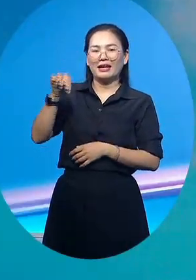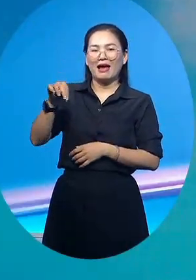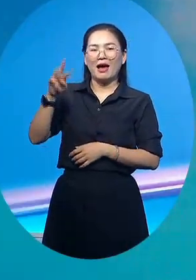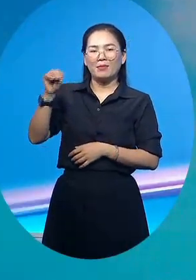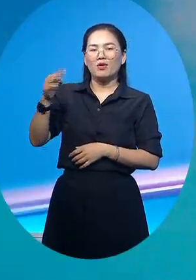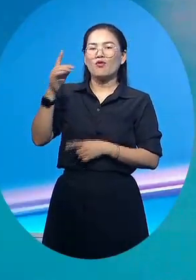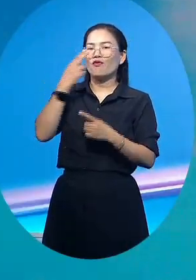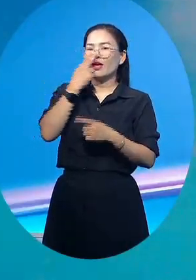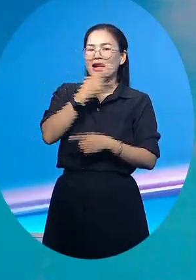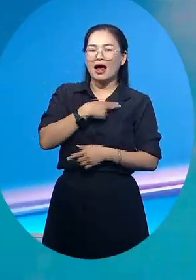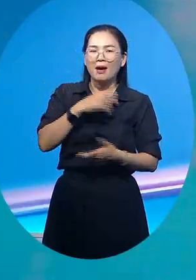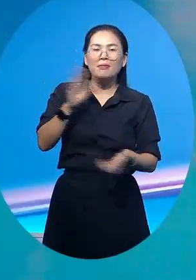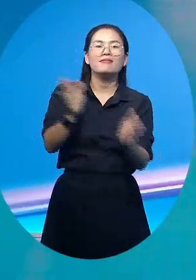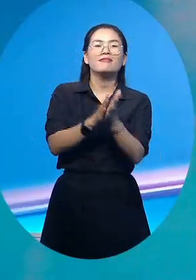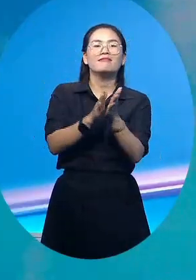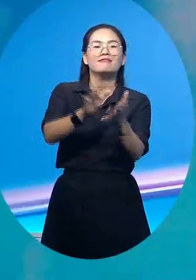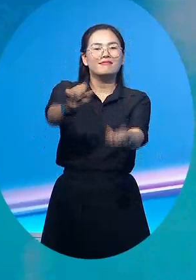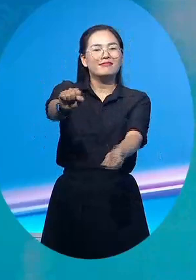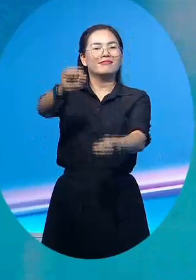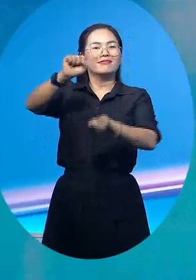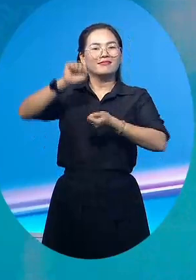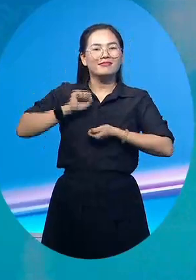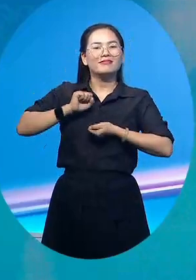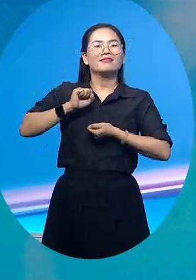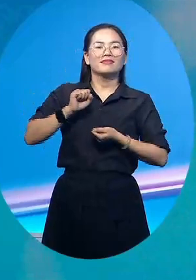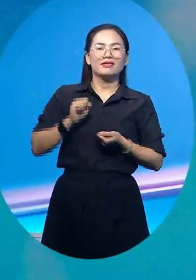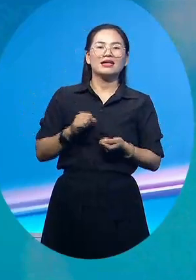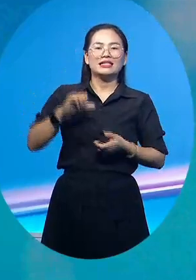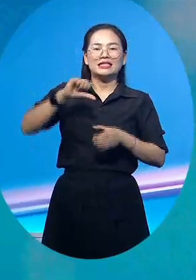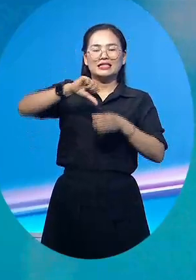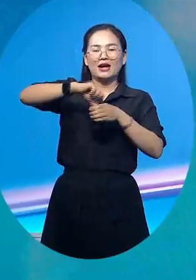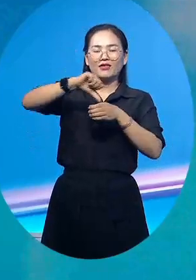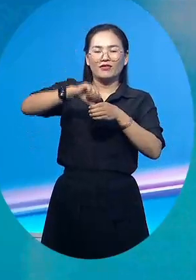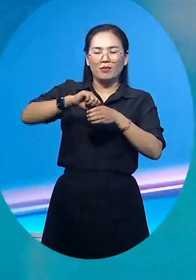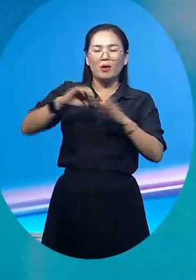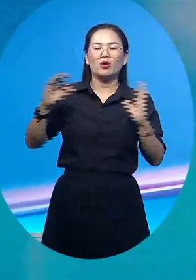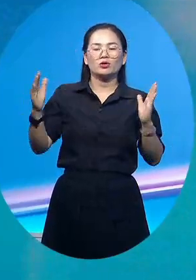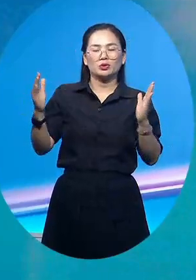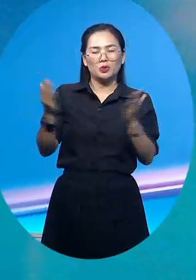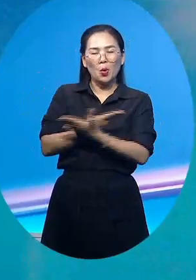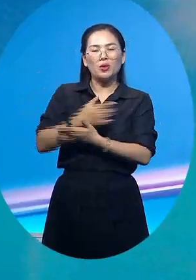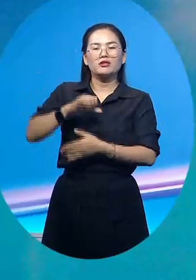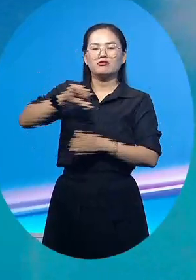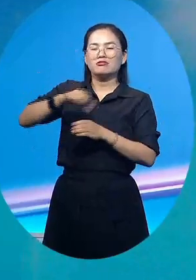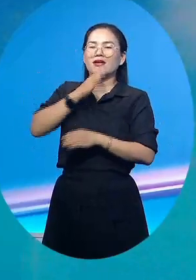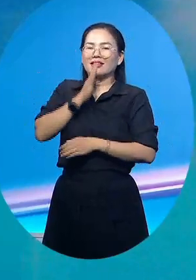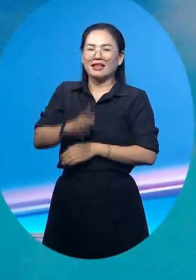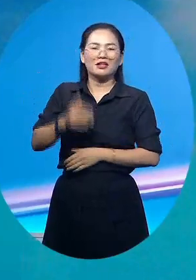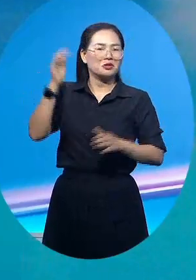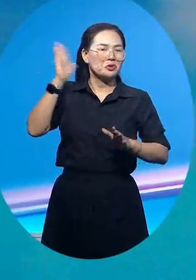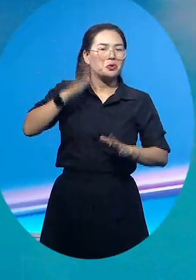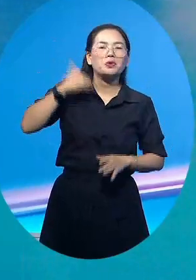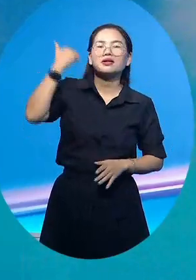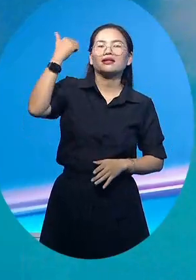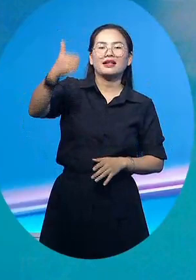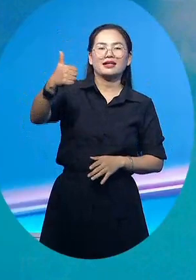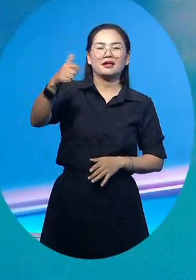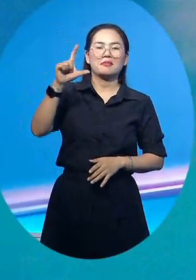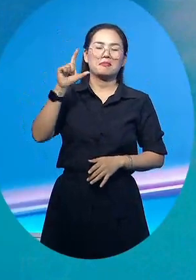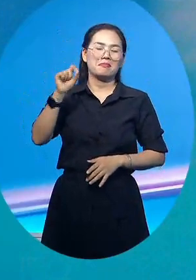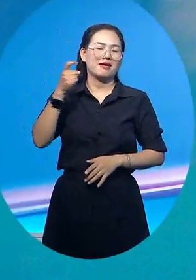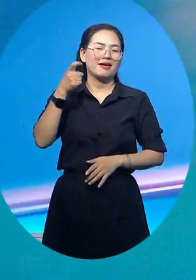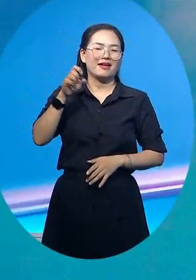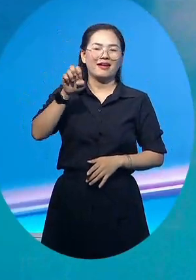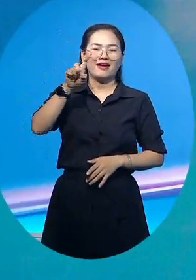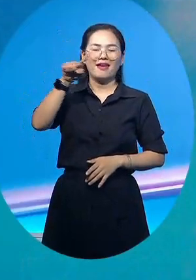all 2023 sản phẩm thay thế sữa tốt nhất một trong những hạng mục giải có tính cạnh tranh cao nhất với 10